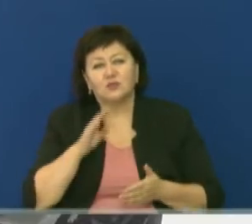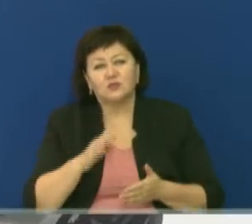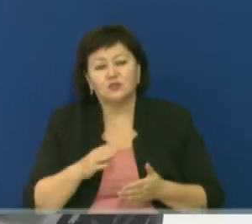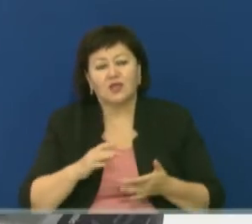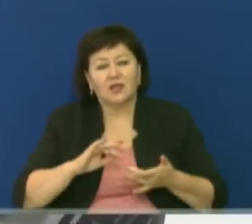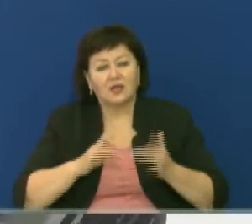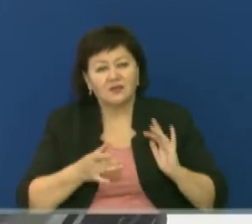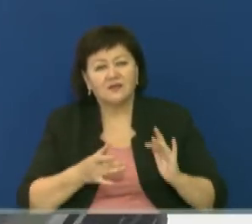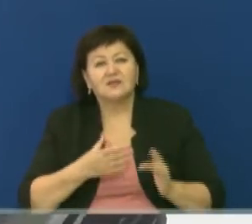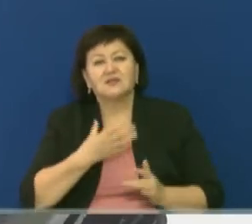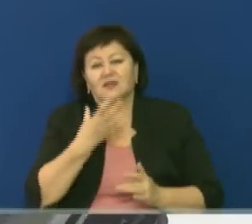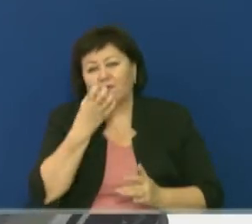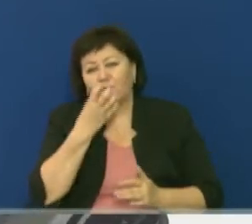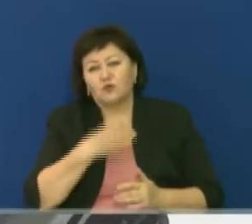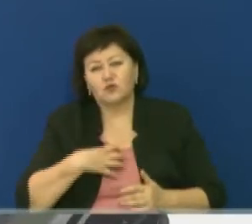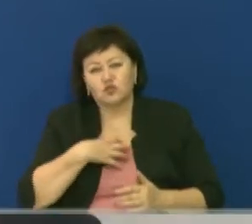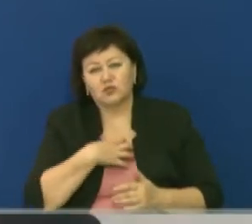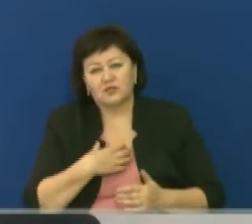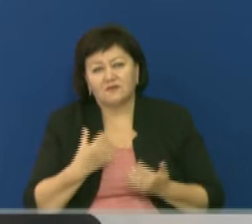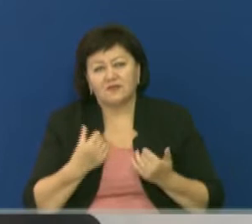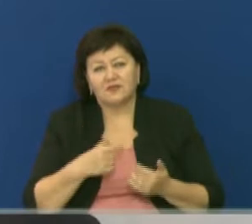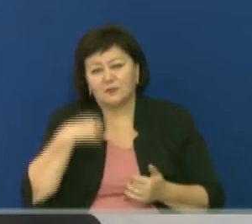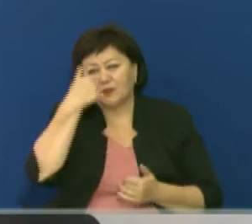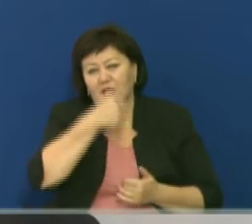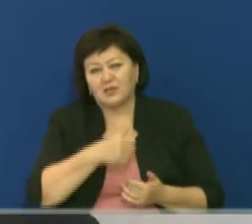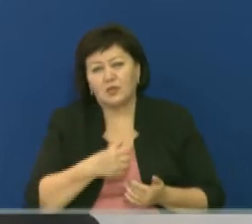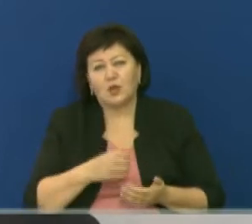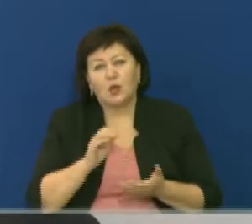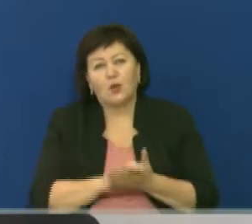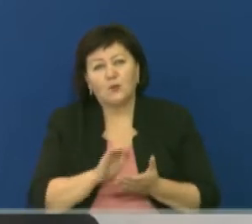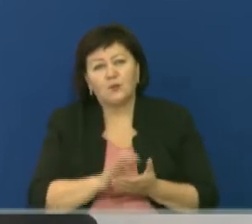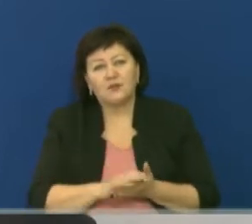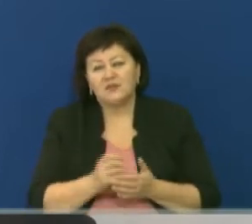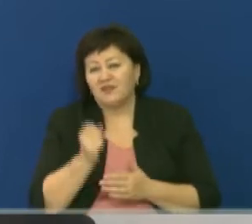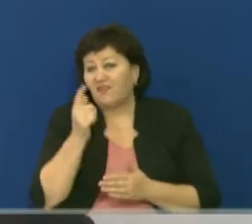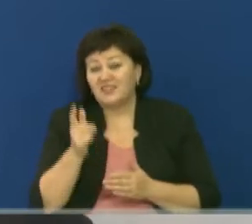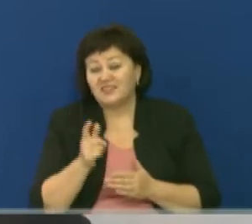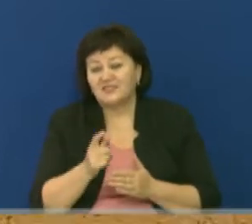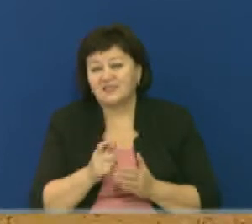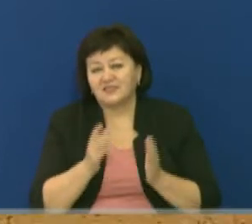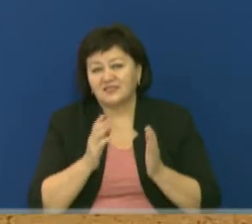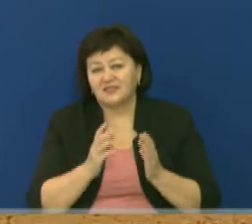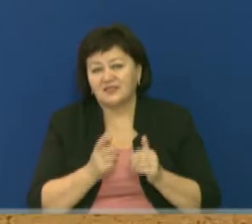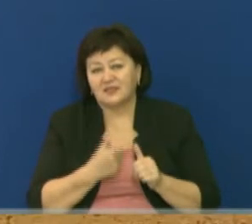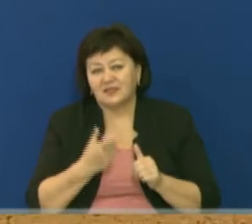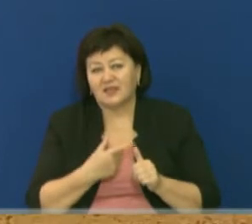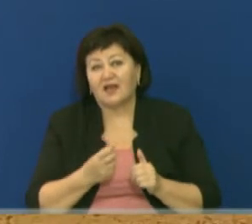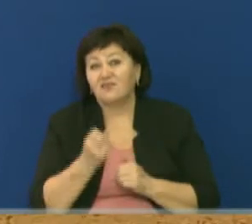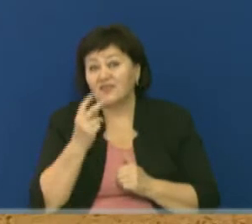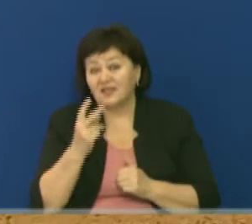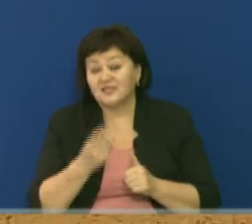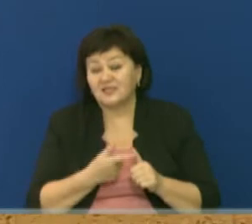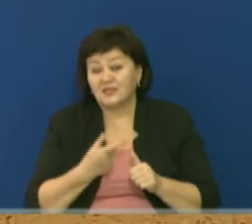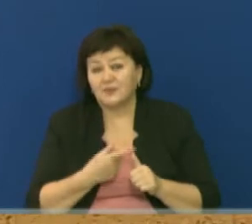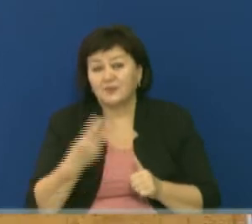и фотожурналистики. В этом году премия «Уркер» присуждалась не в 11, как обычно, а в 12 номинациях.